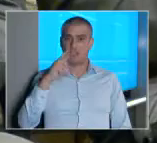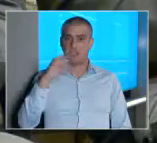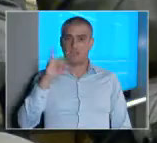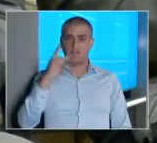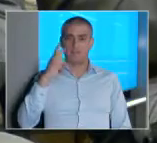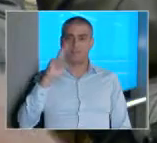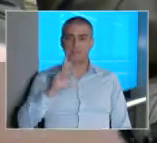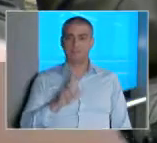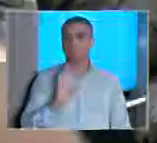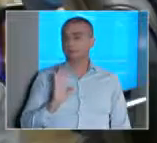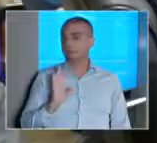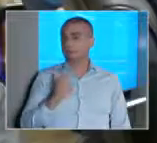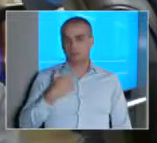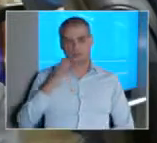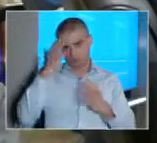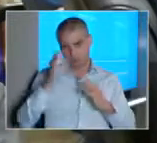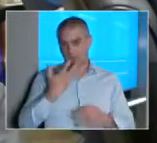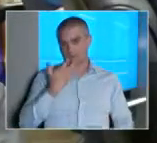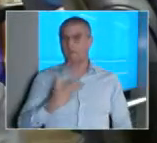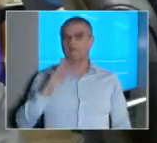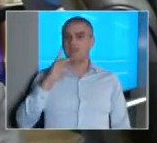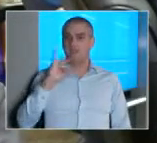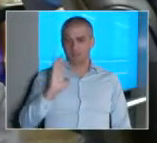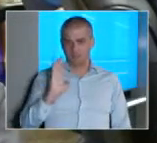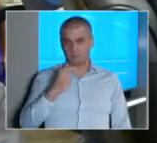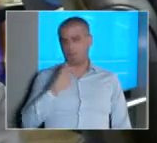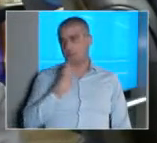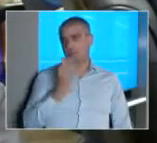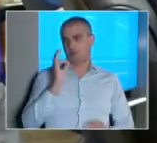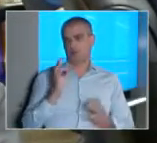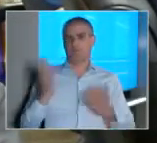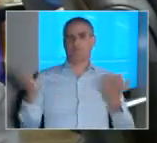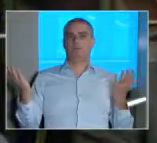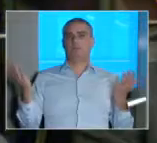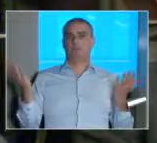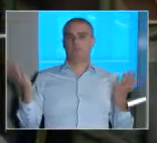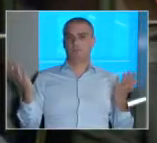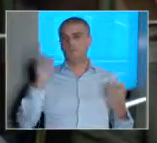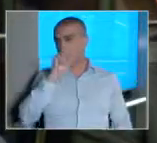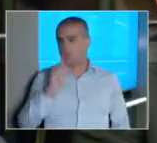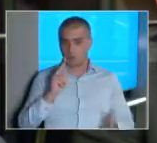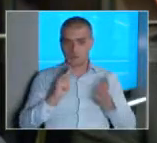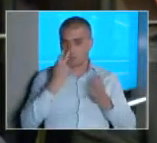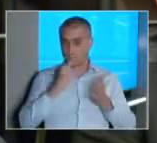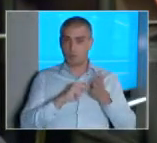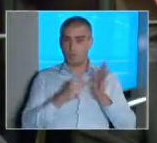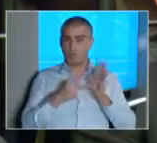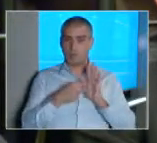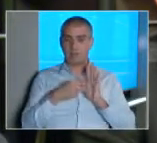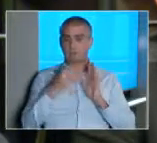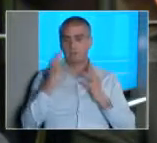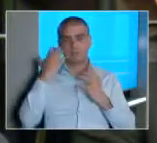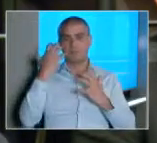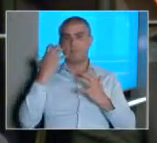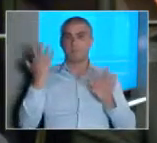פרץ. אני מאוד מאוד מעריך את הרב רפי, אבל בוא נקרא לילד בשמו. כנראה שפוליטיקה זה